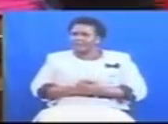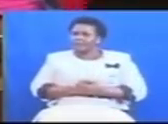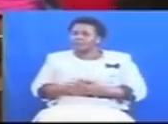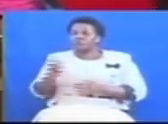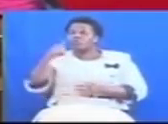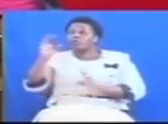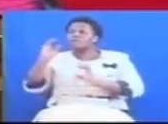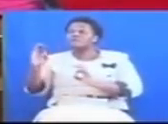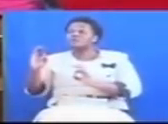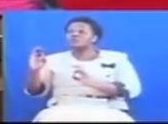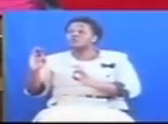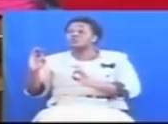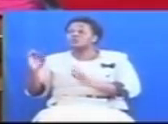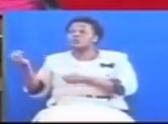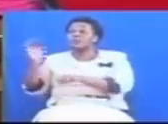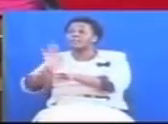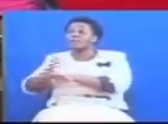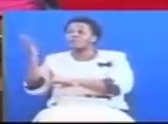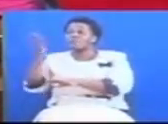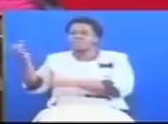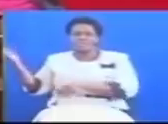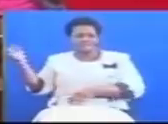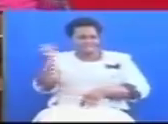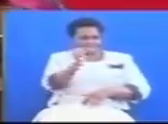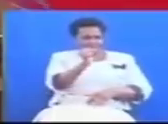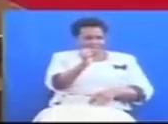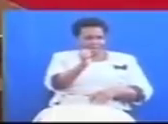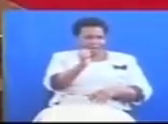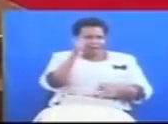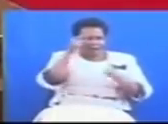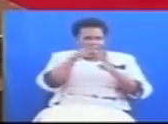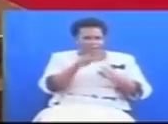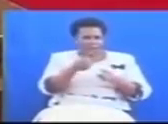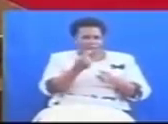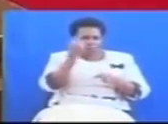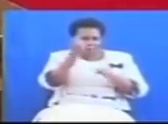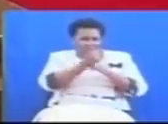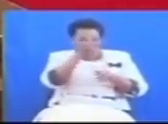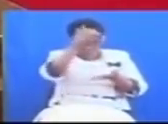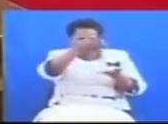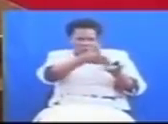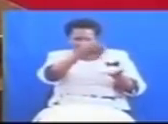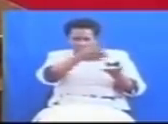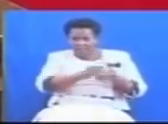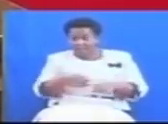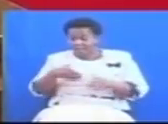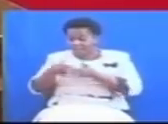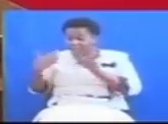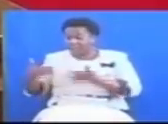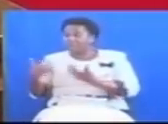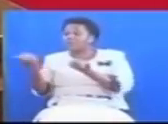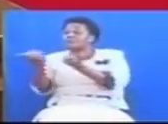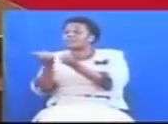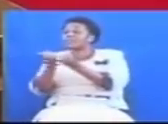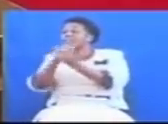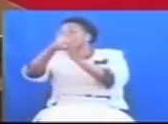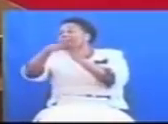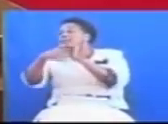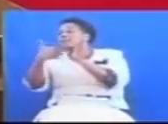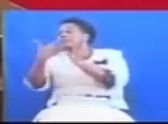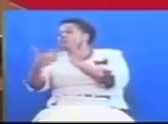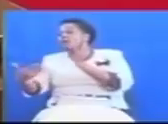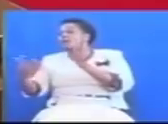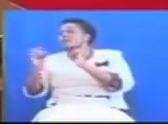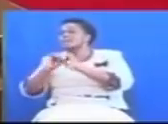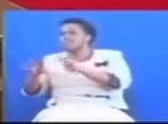tathmini wengine ambao walifanya mapitio, na hivi ninavyosema jedwali jipya ambalo linawasilishwa kwa